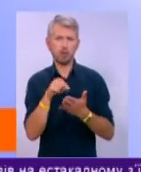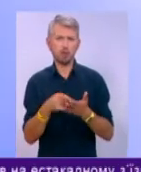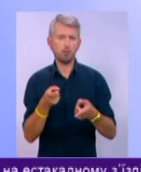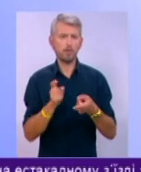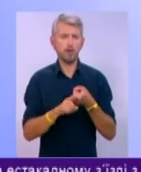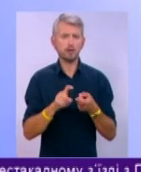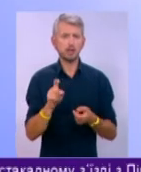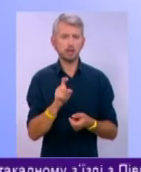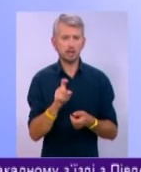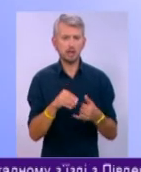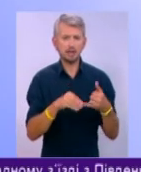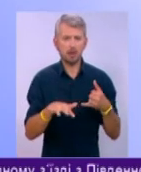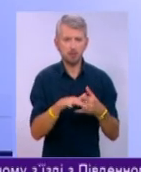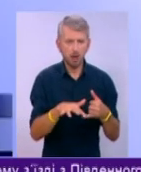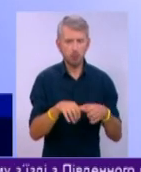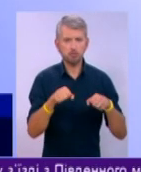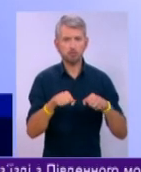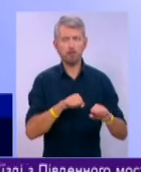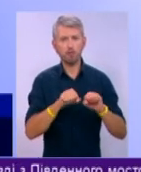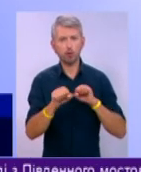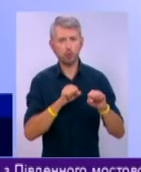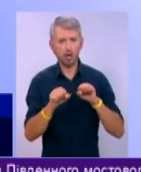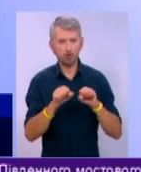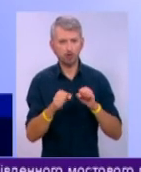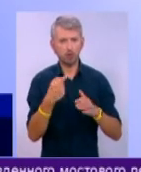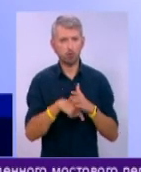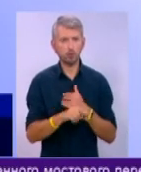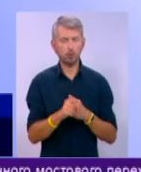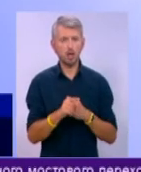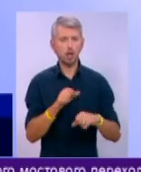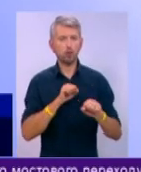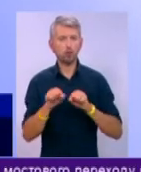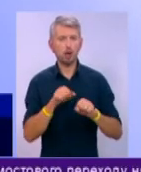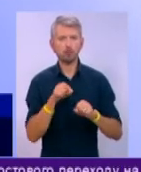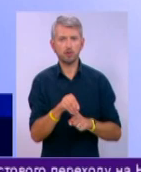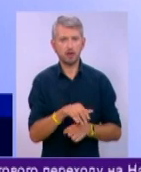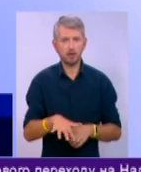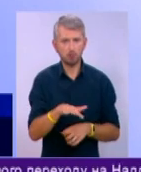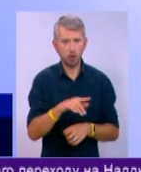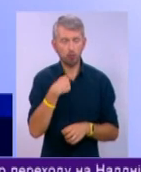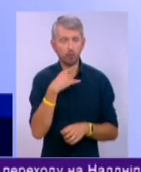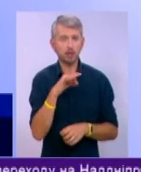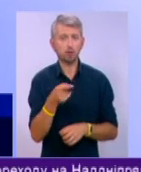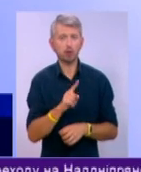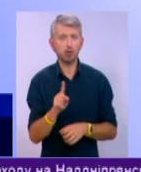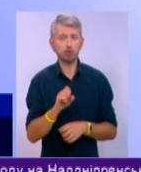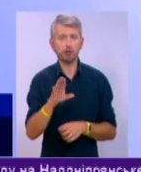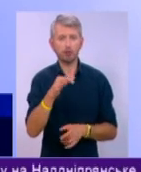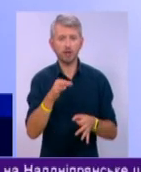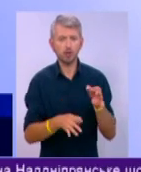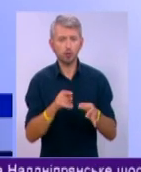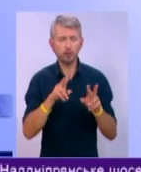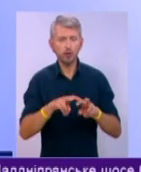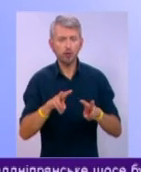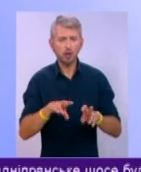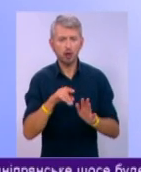з землею, з правом розпорядження, тобто розпорядження цієї землею. Мова йде про те, що Європейський суд, він